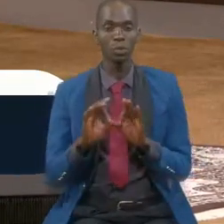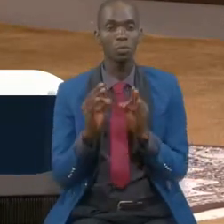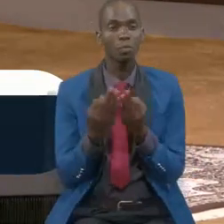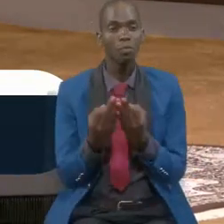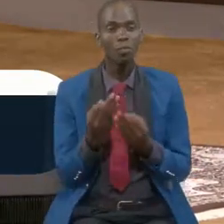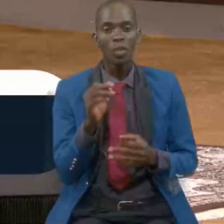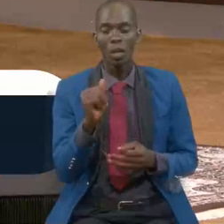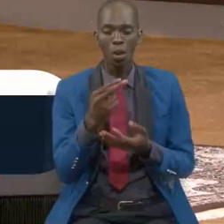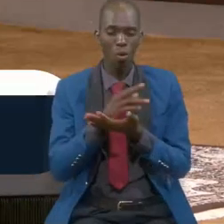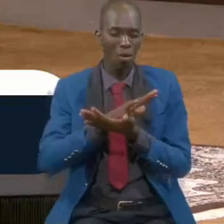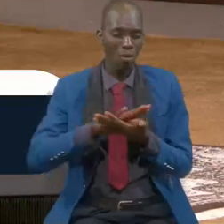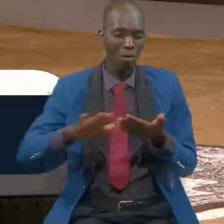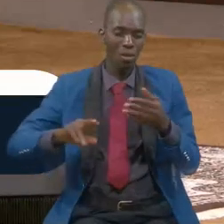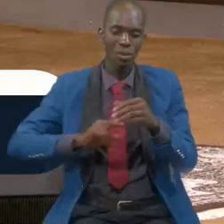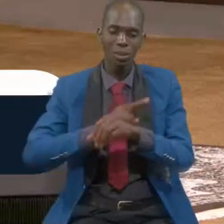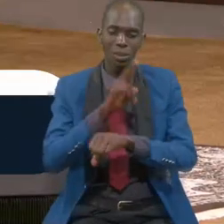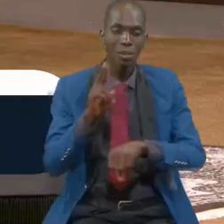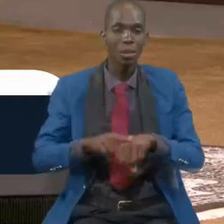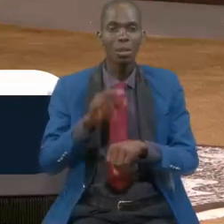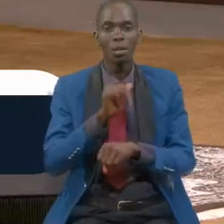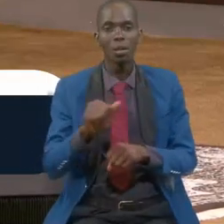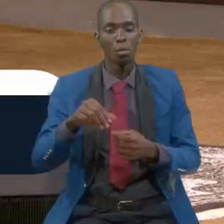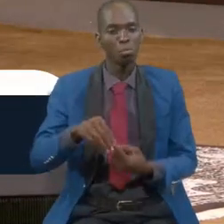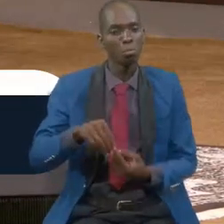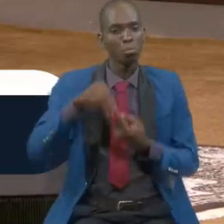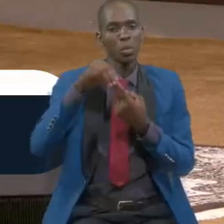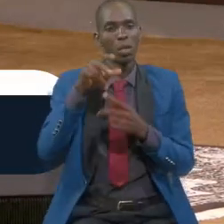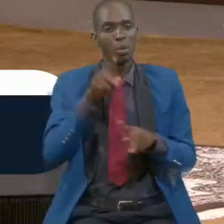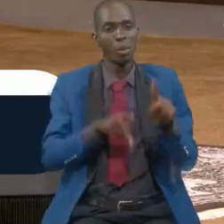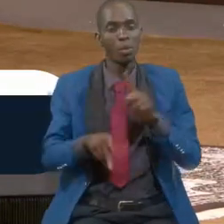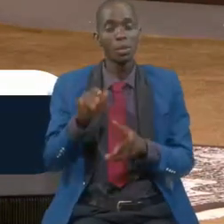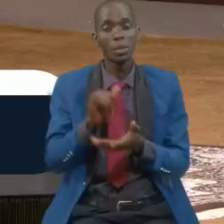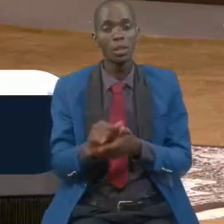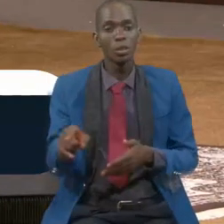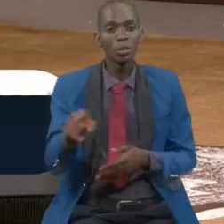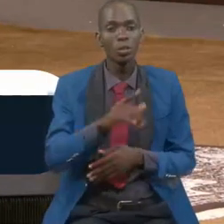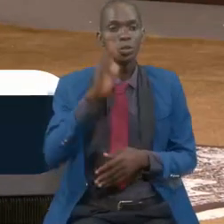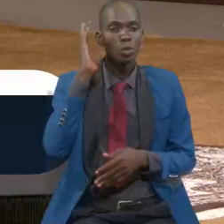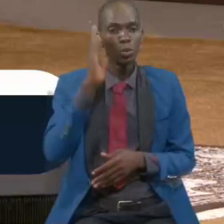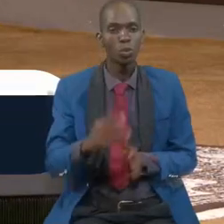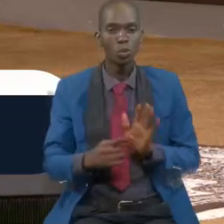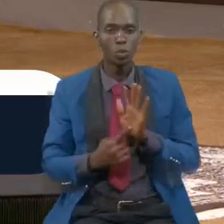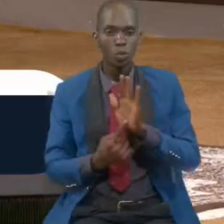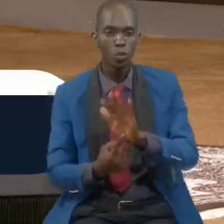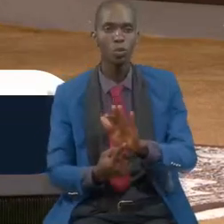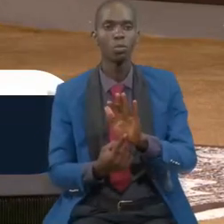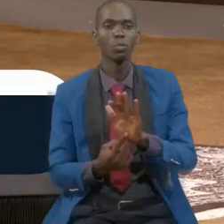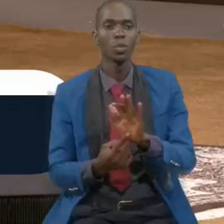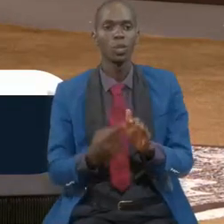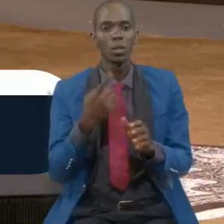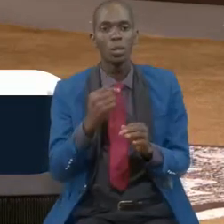royal, une nation sainte, un peuple acquis, afin que vous